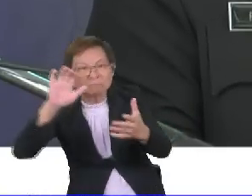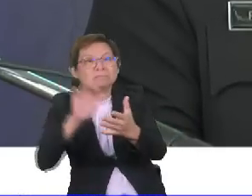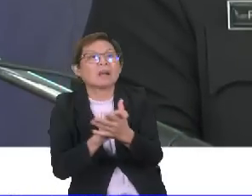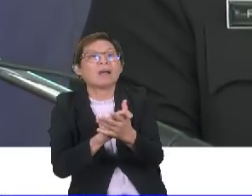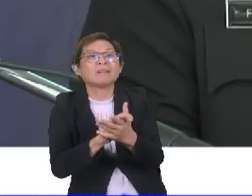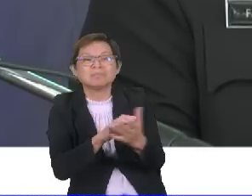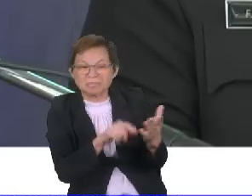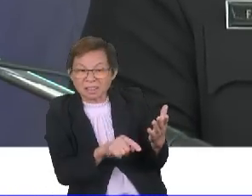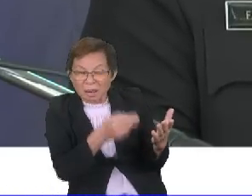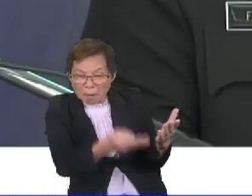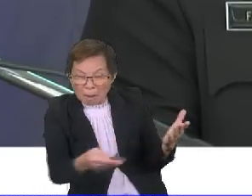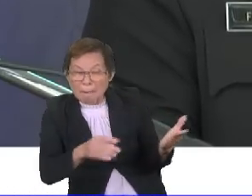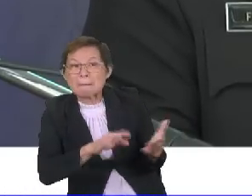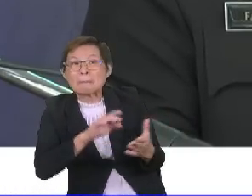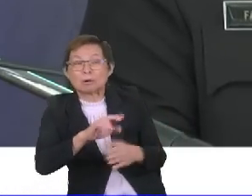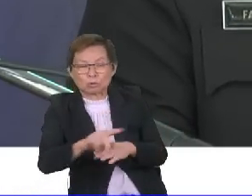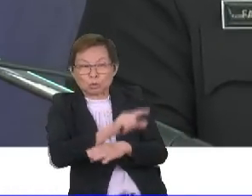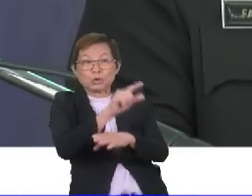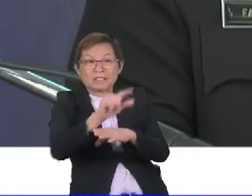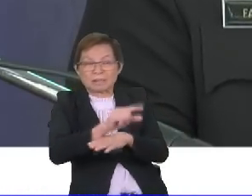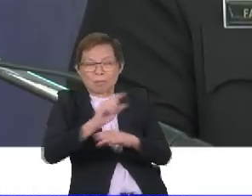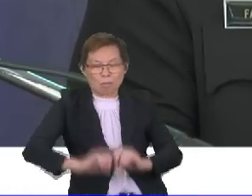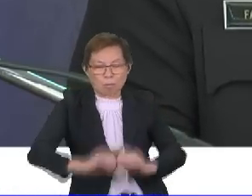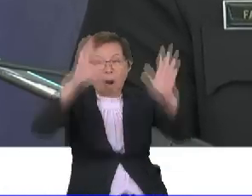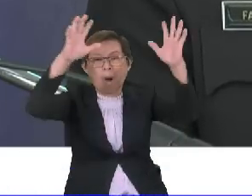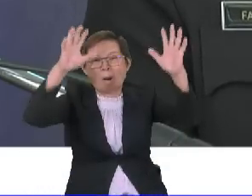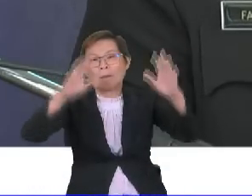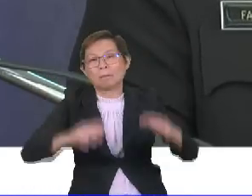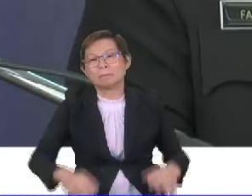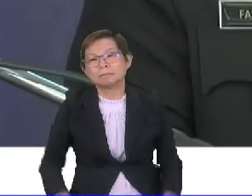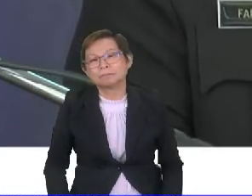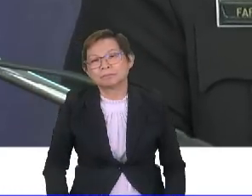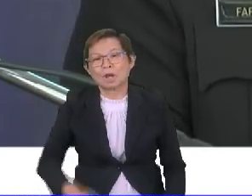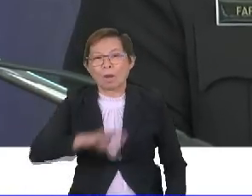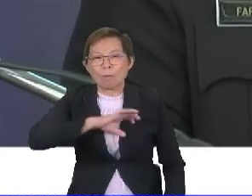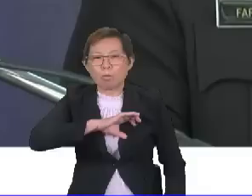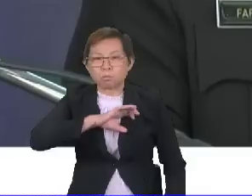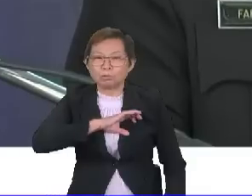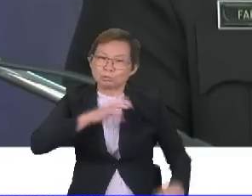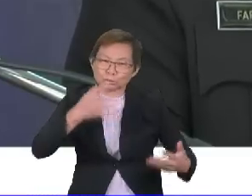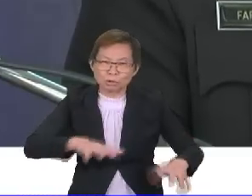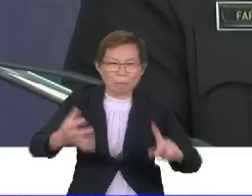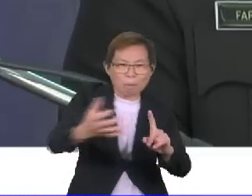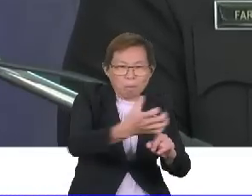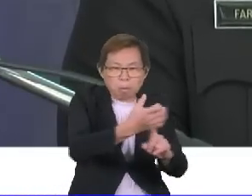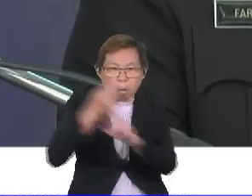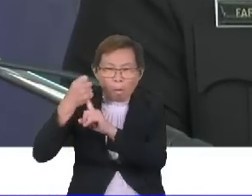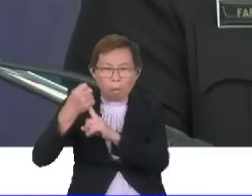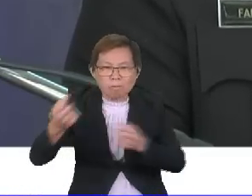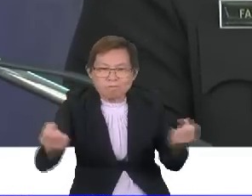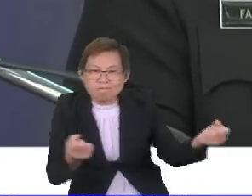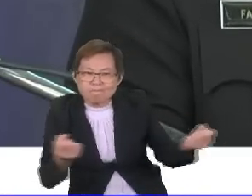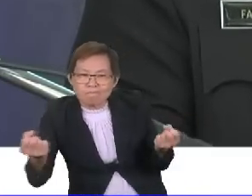sebagai bahan dtupan di dalam kejadian ini pihak Bulus juga telah merampas sebuah